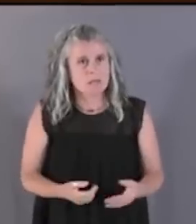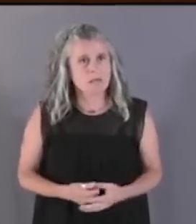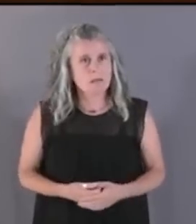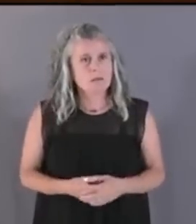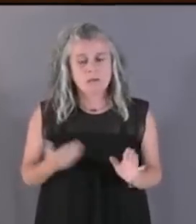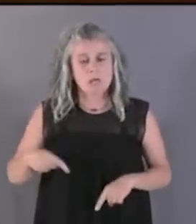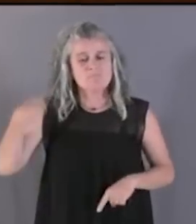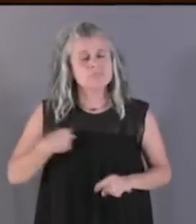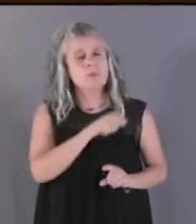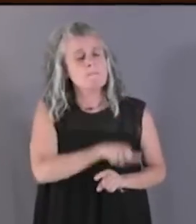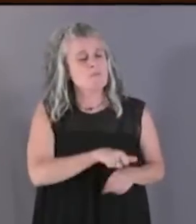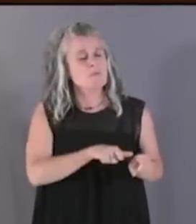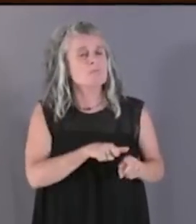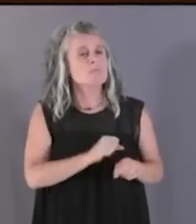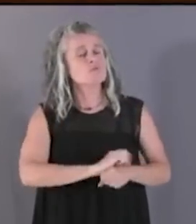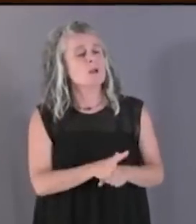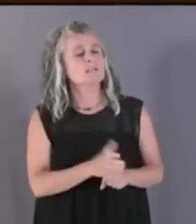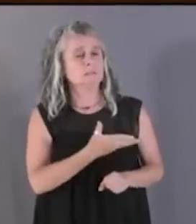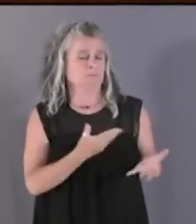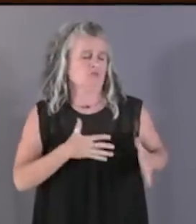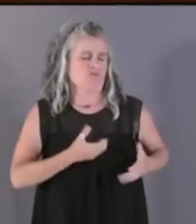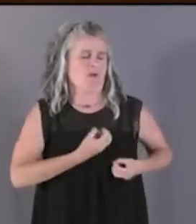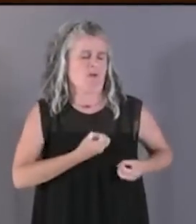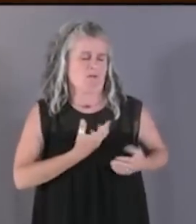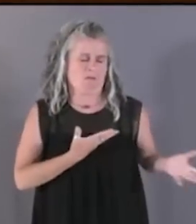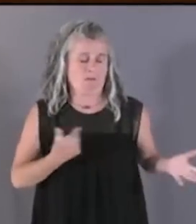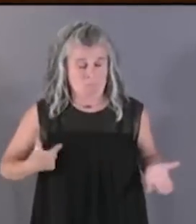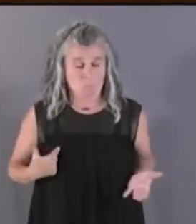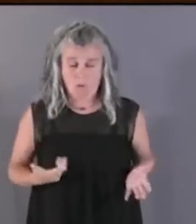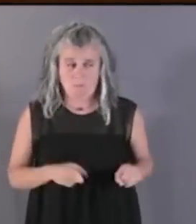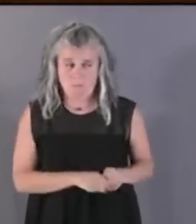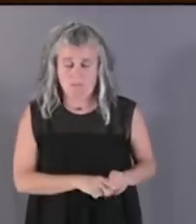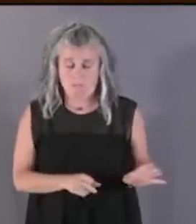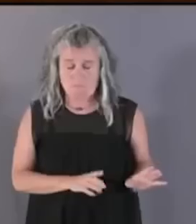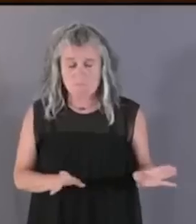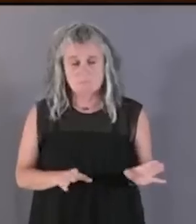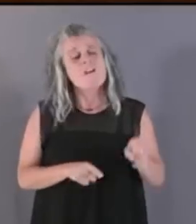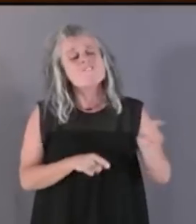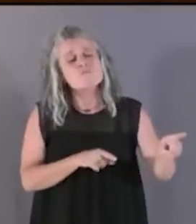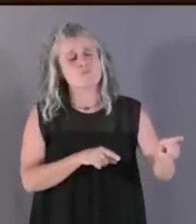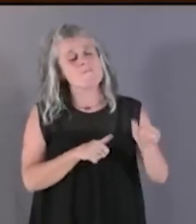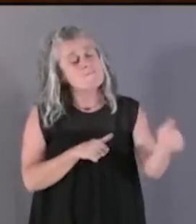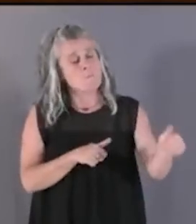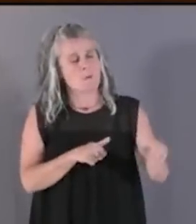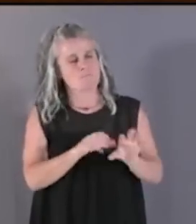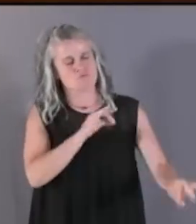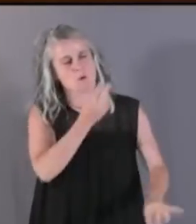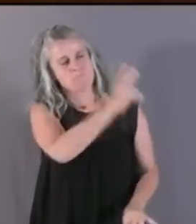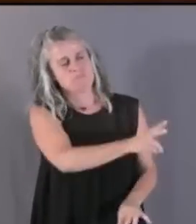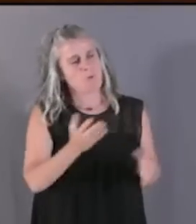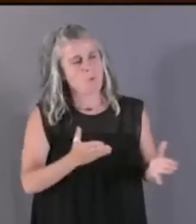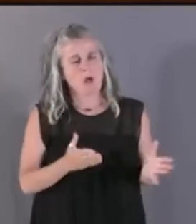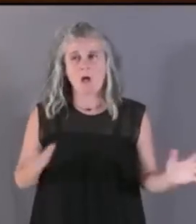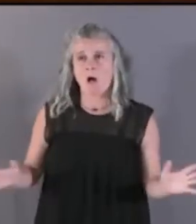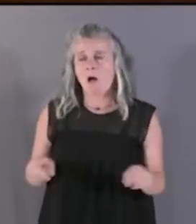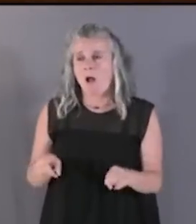avant moi, vous aviez le choix entre le déshonneur de vous mettre à genoux devant